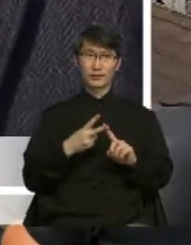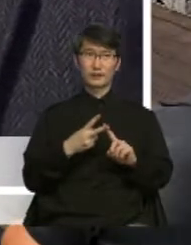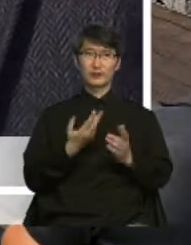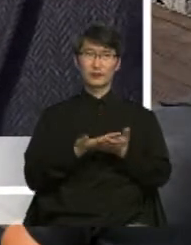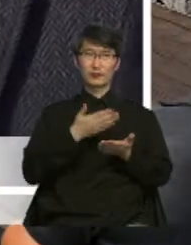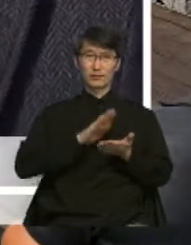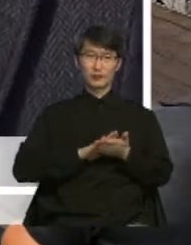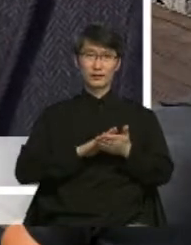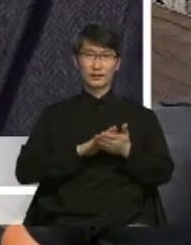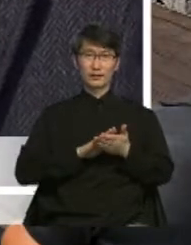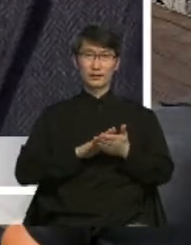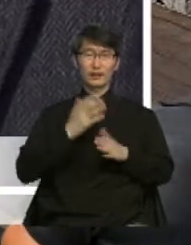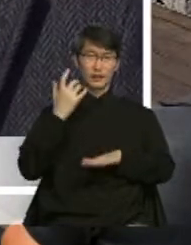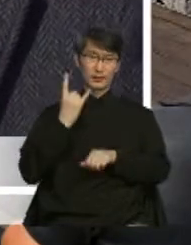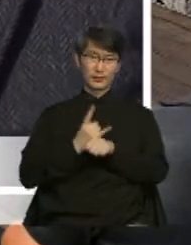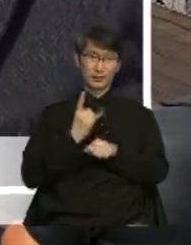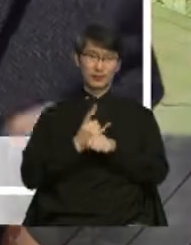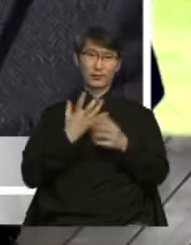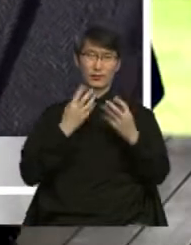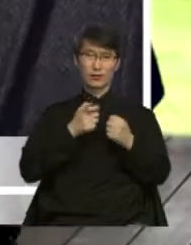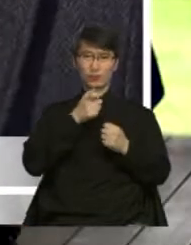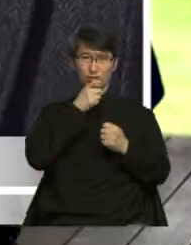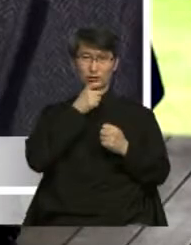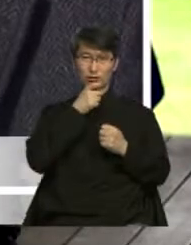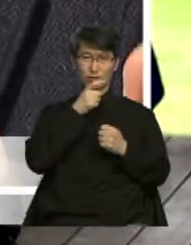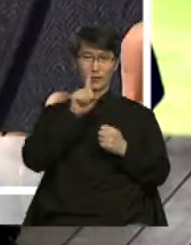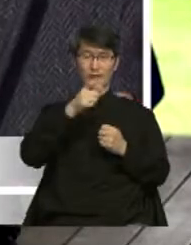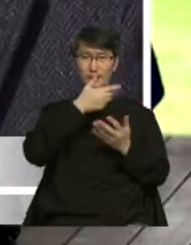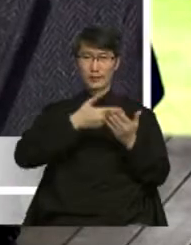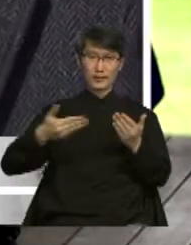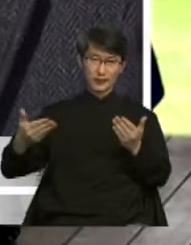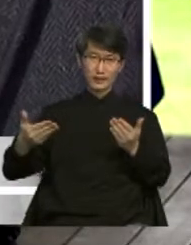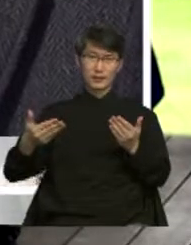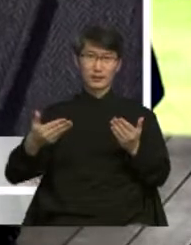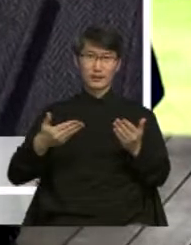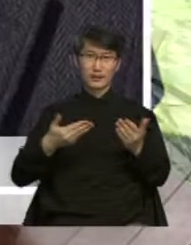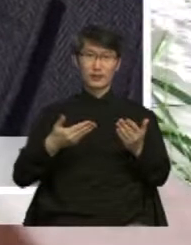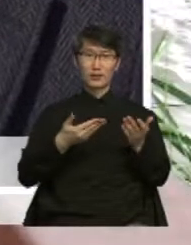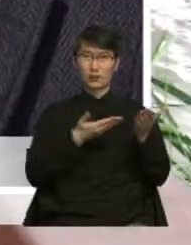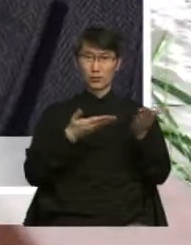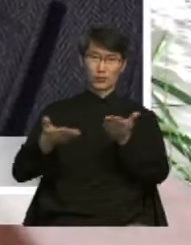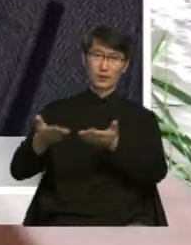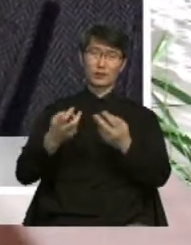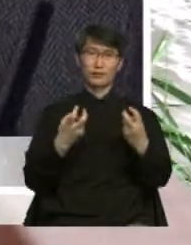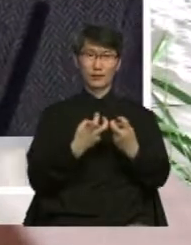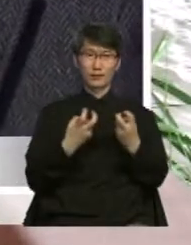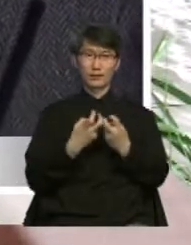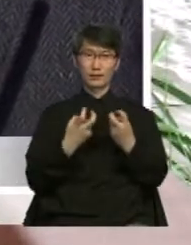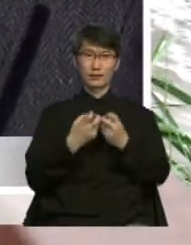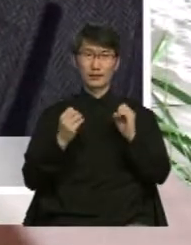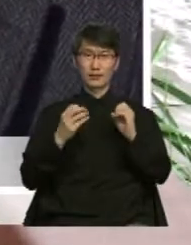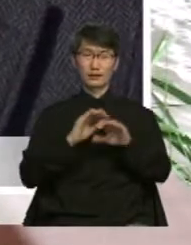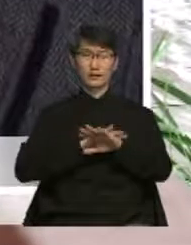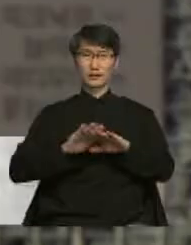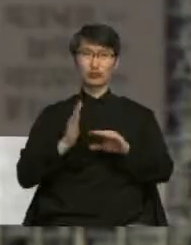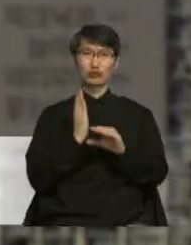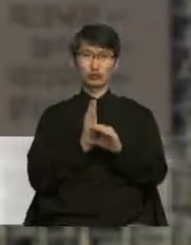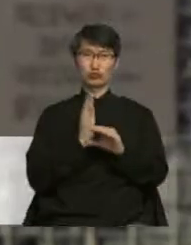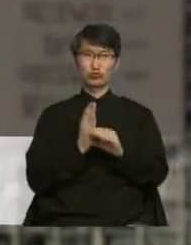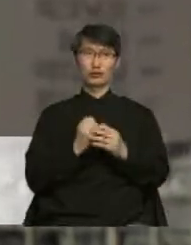개선을 해서 많은 수량의 물을 한강에 직접 끌어올려서 내려보내는 방법은 대화가 잘 되고